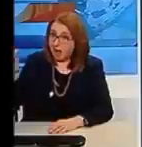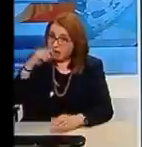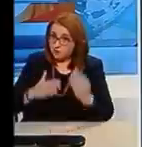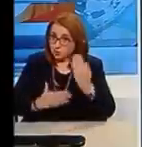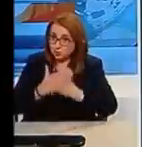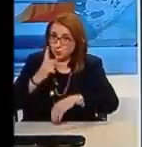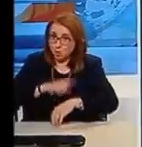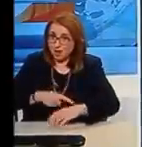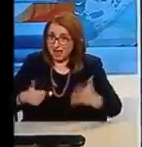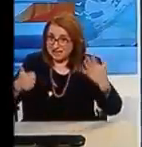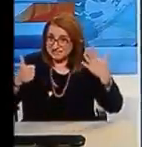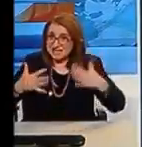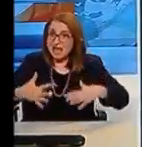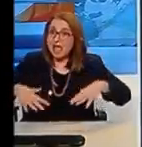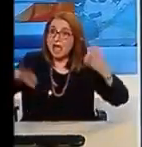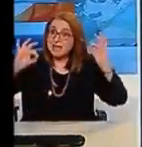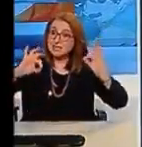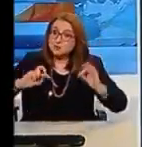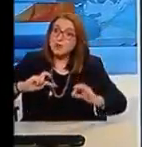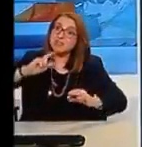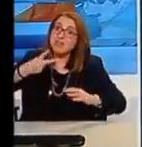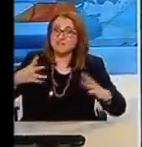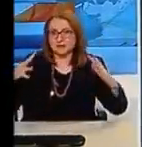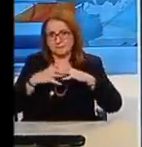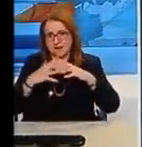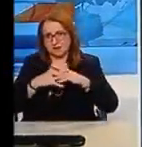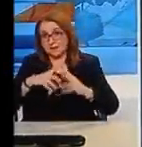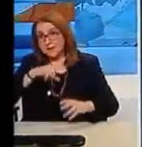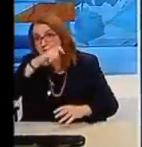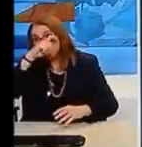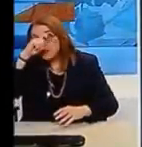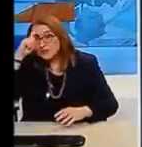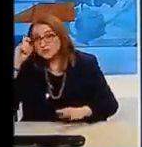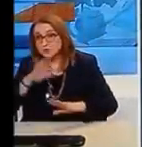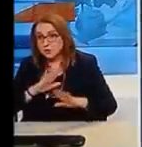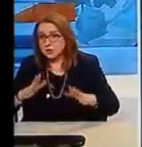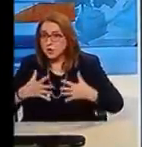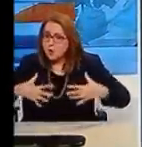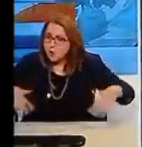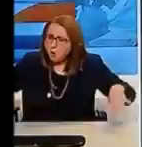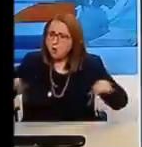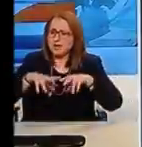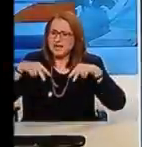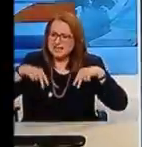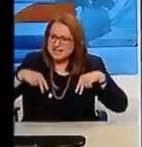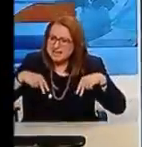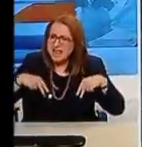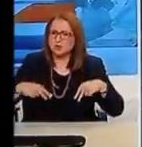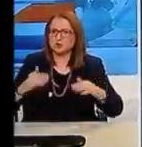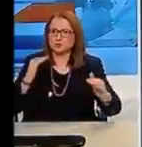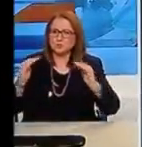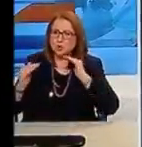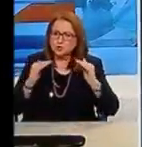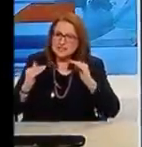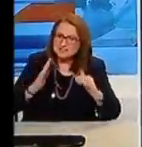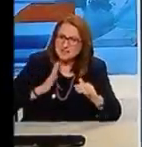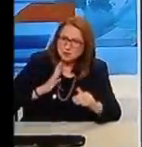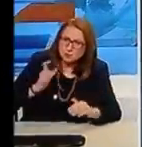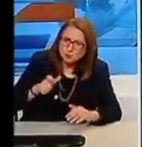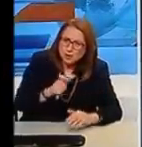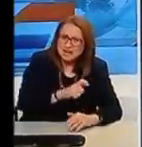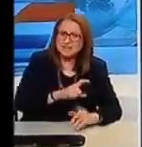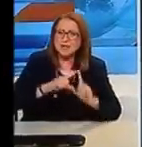δύσκολη μάχη και το κράτος, οι δομές υγείας, η πολιτική προστασία, η ελληνική πολιτεία παραμένουν σε επιφυλακή,